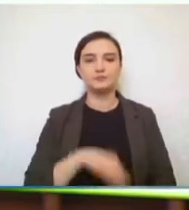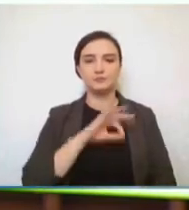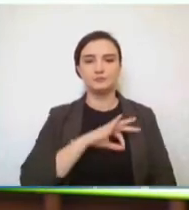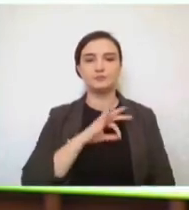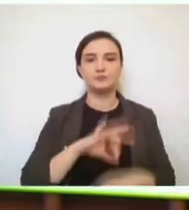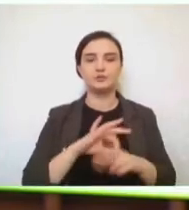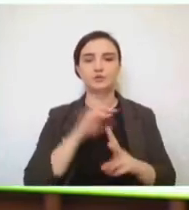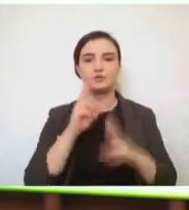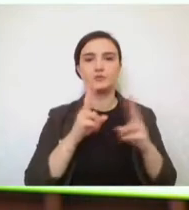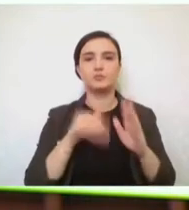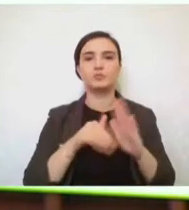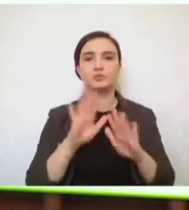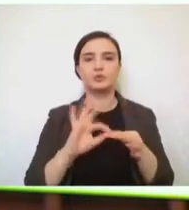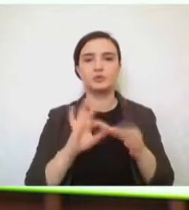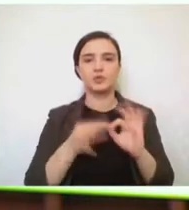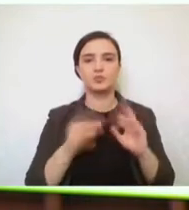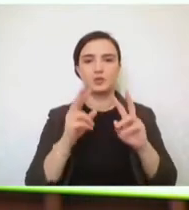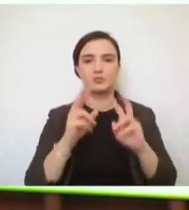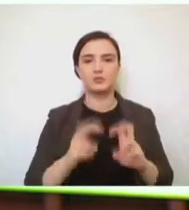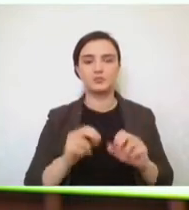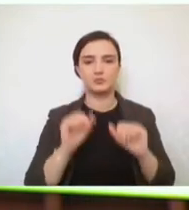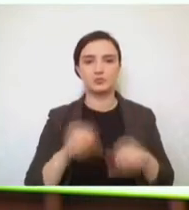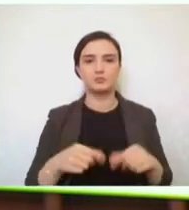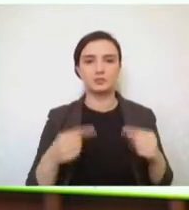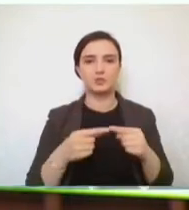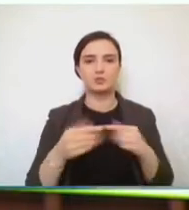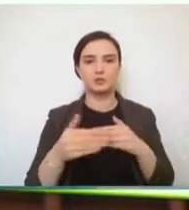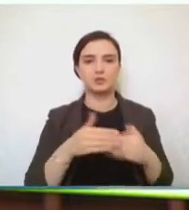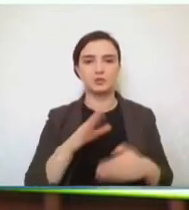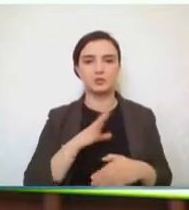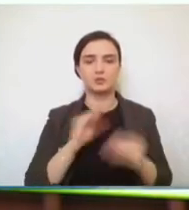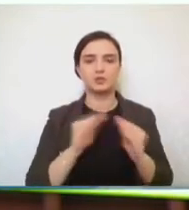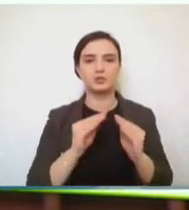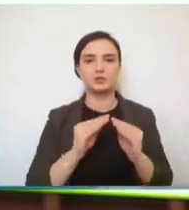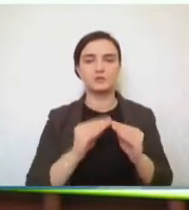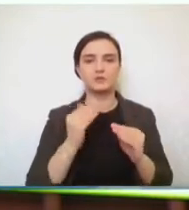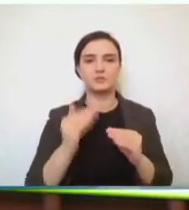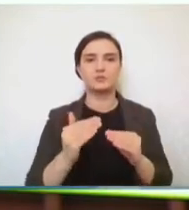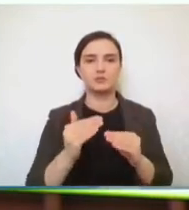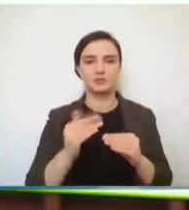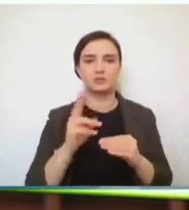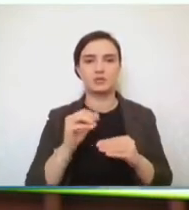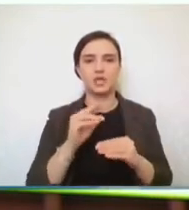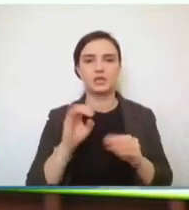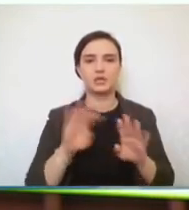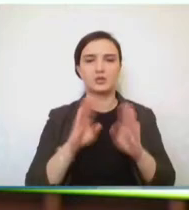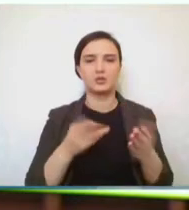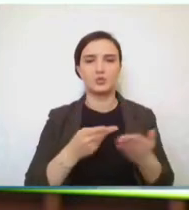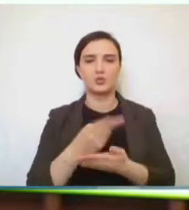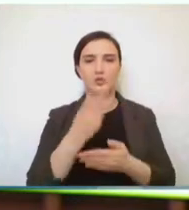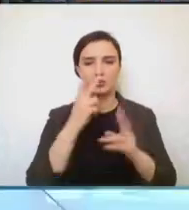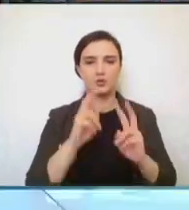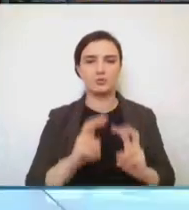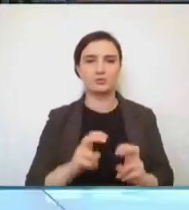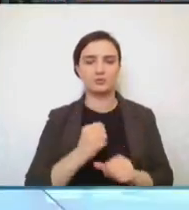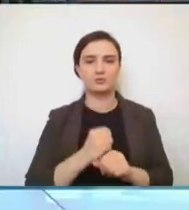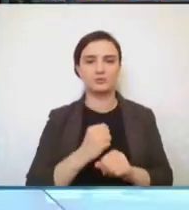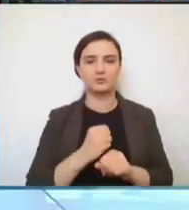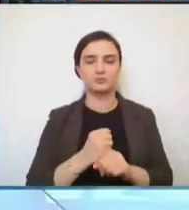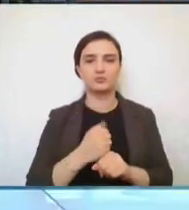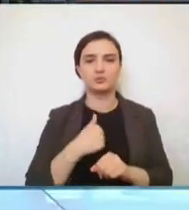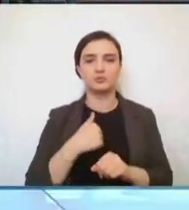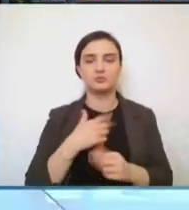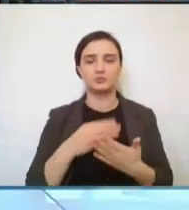კარდიოლოგიური გამოკვლევები შეიძლება დაუბრუნდეს პაციენტი იგივე ბანკნაირთ კატე კორონოგრაფიის გაკეთებას თუნდაც. მე ჩემი მხრივ